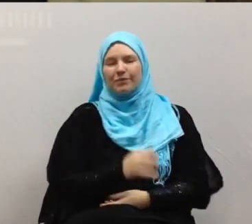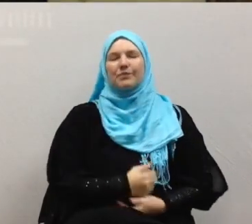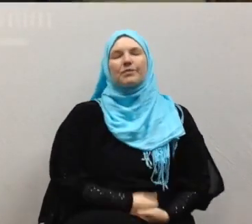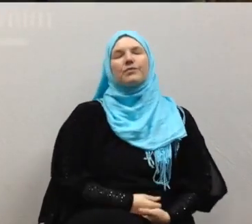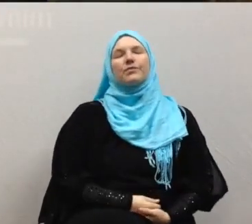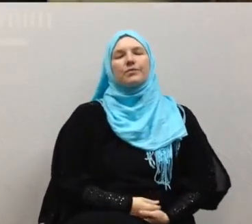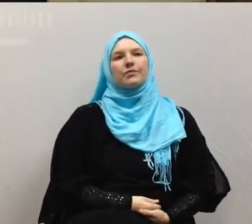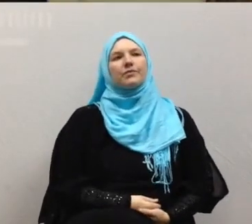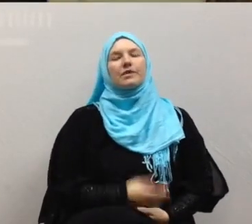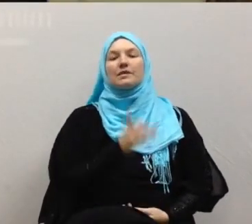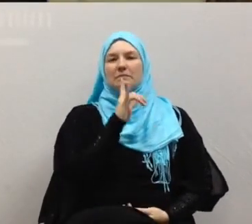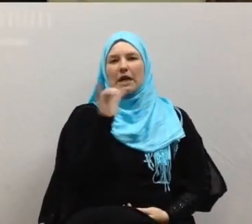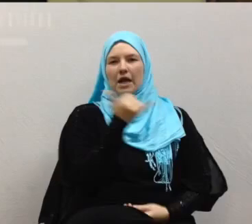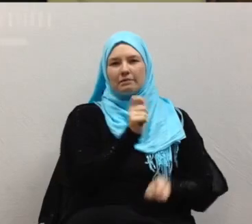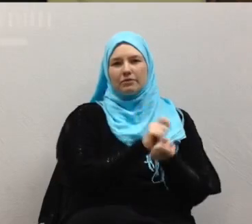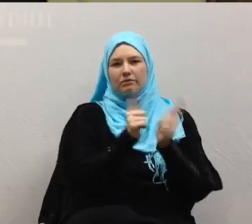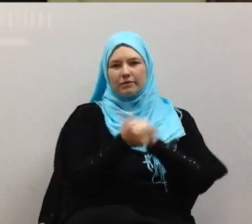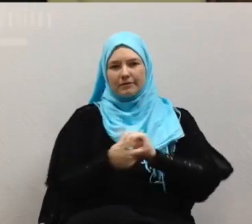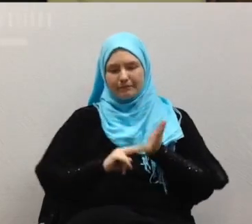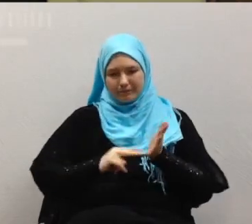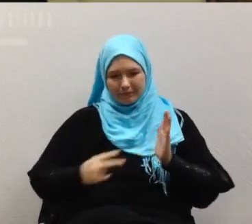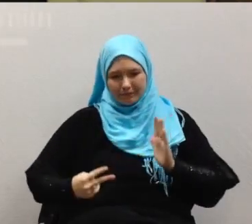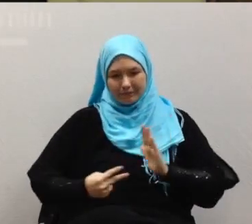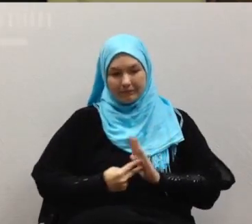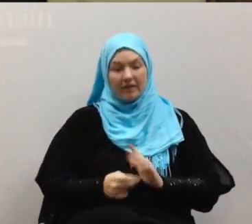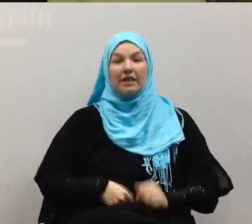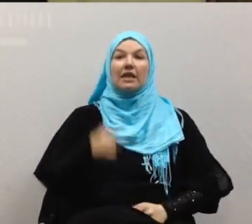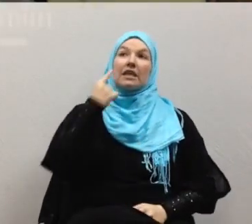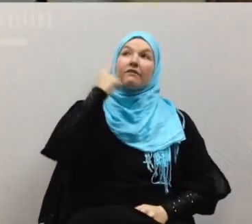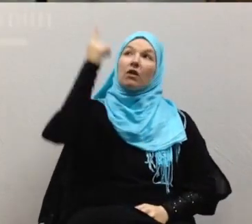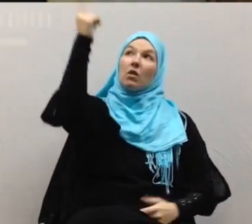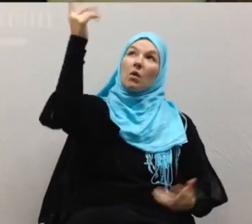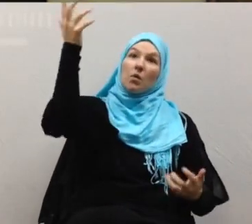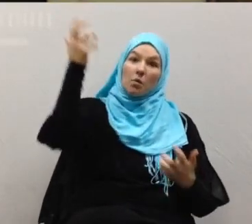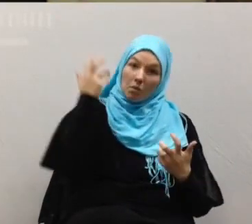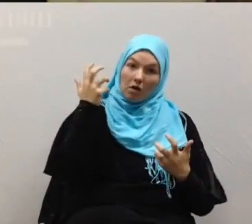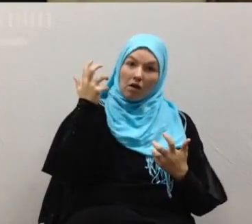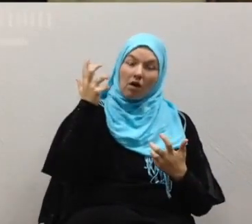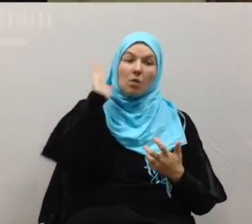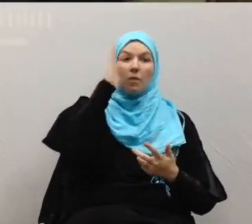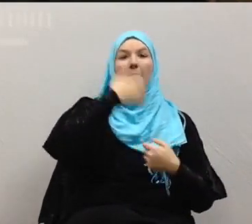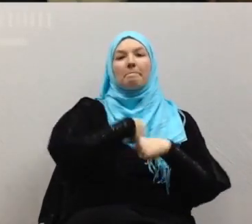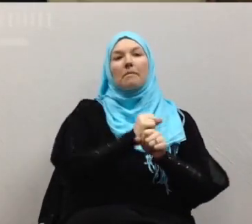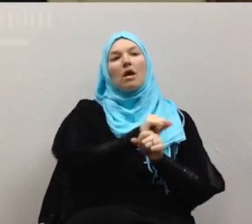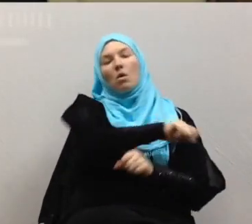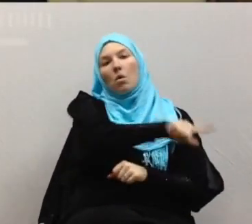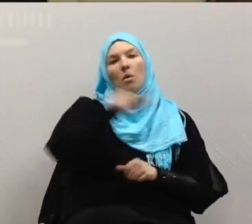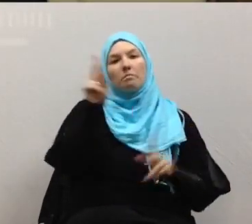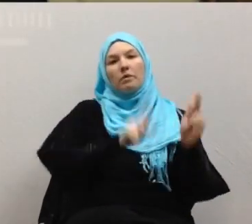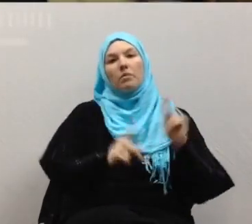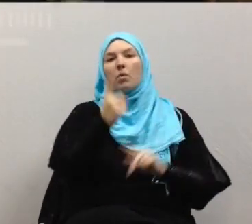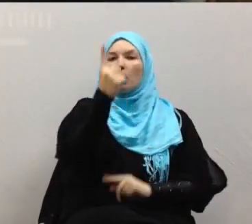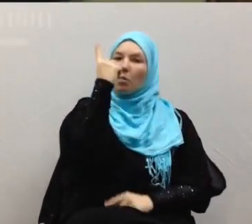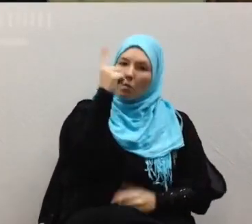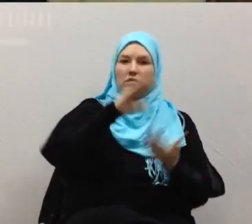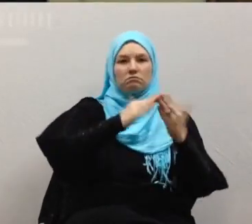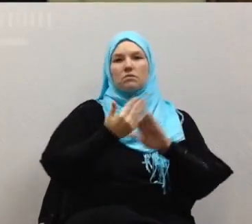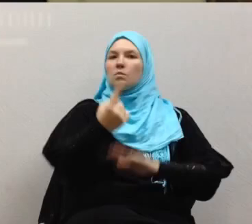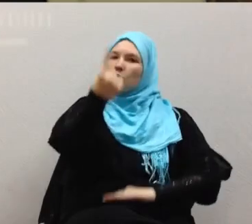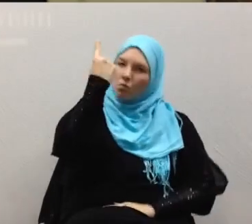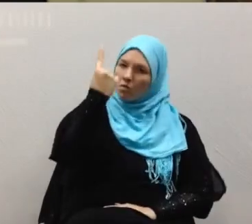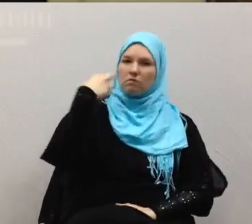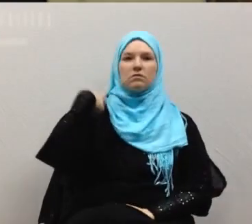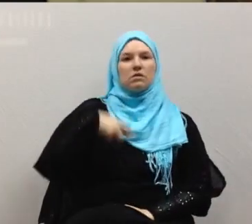مَنْ رَحِمَ رَبُّكَ. Had Allah willed it, He would have made all people one ummah, one faith, one